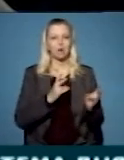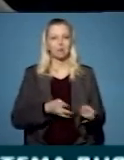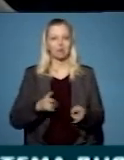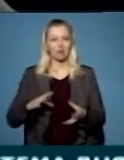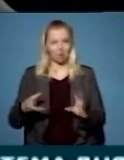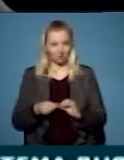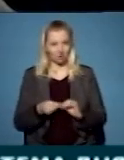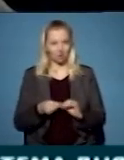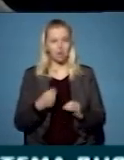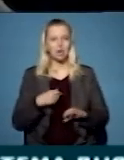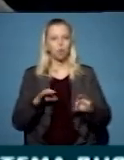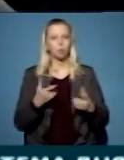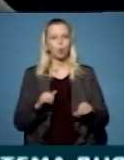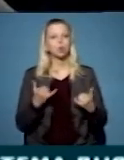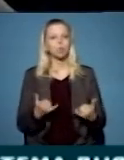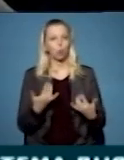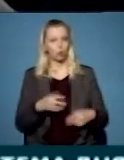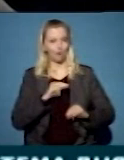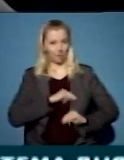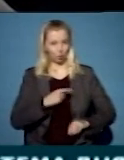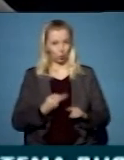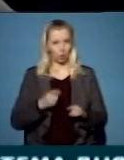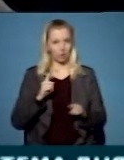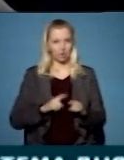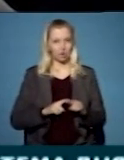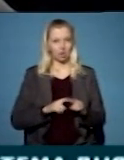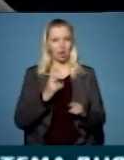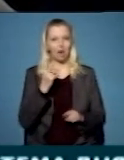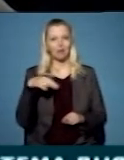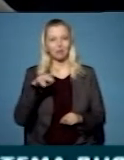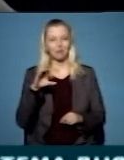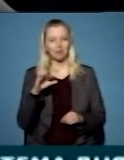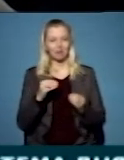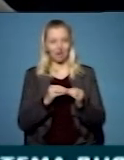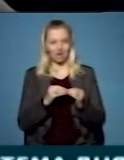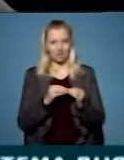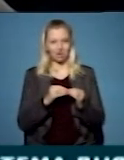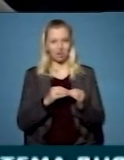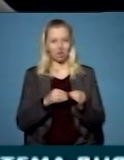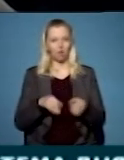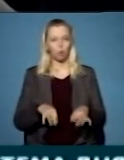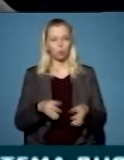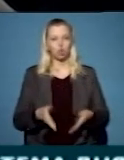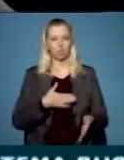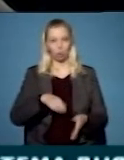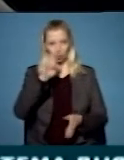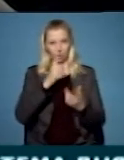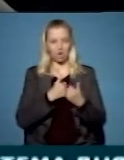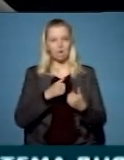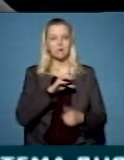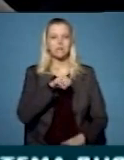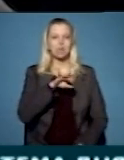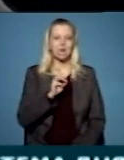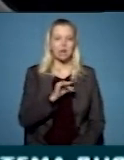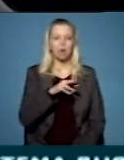Отже, я розповім, де вже сьогодні працює. Це Н10, автомобільний шлях нашої держави. Це Старий Мамалига